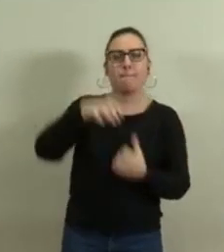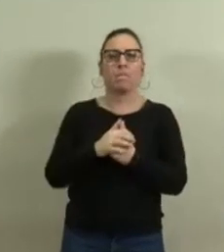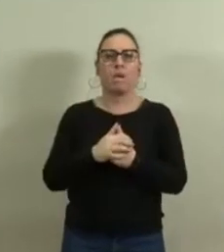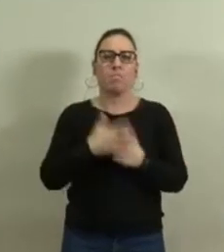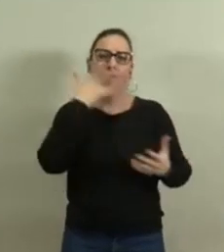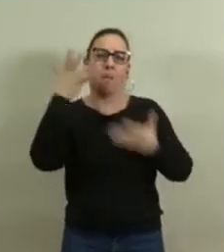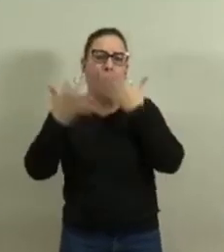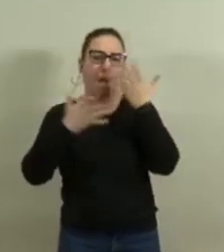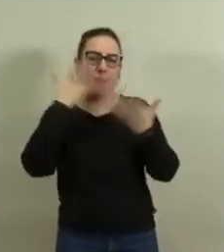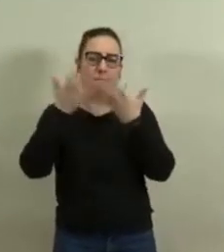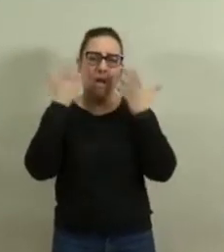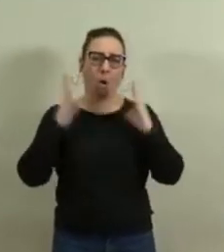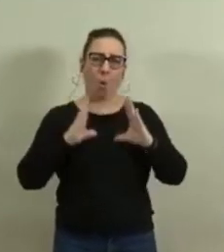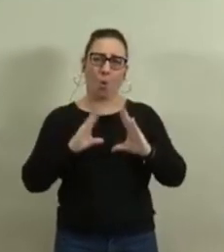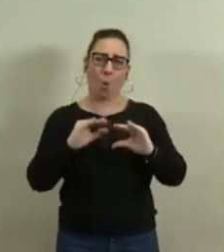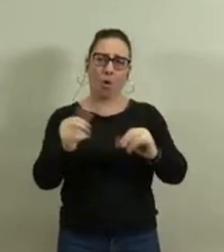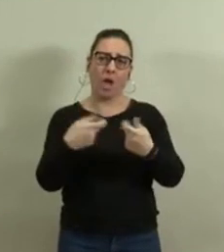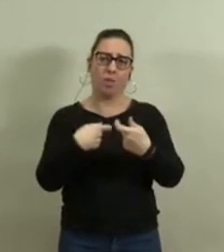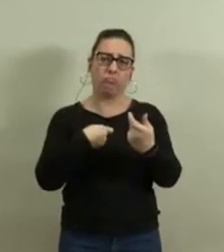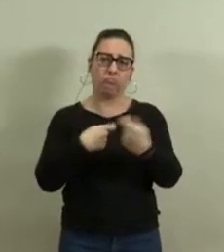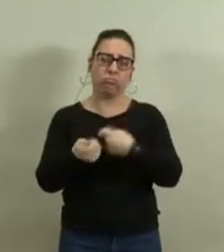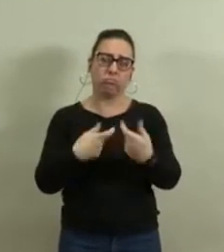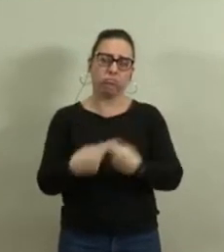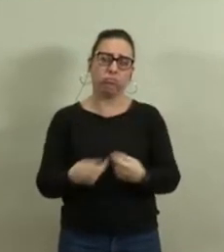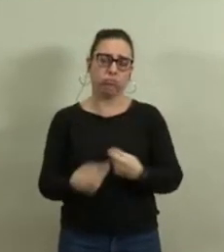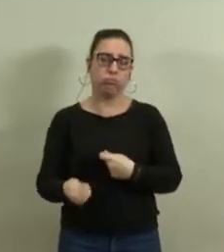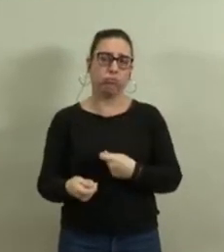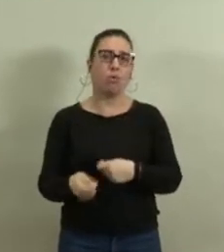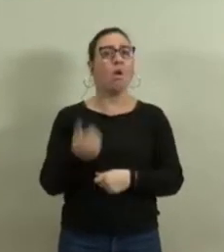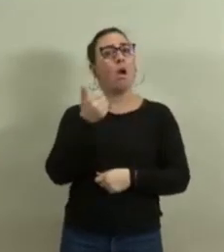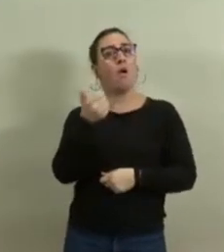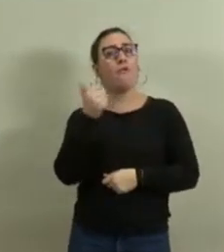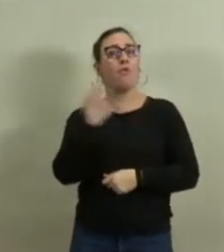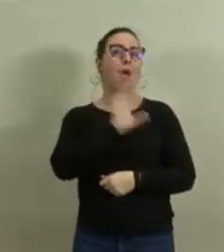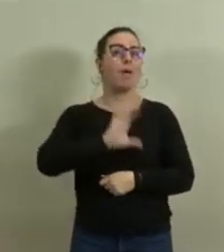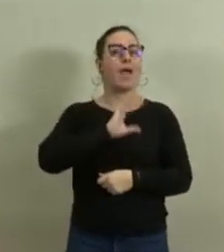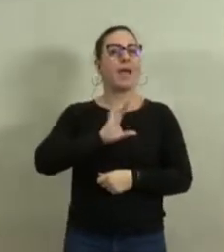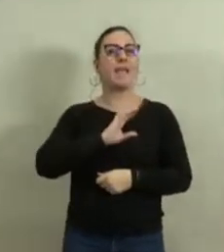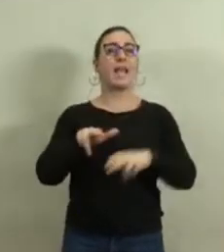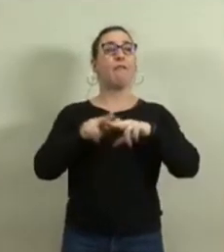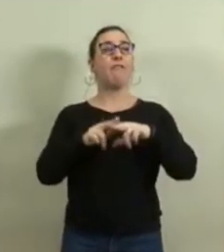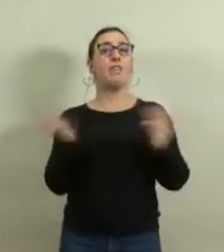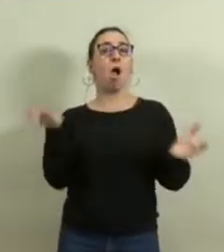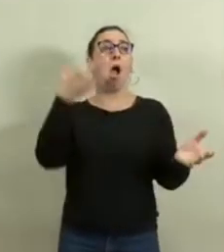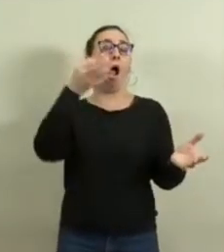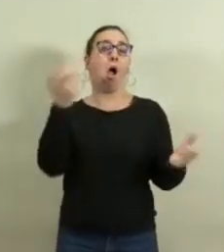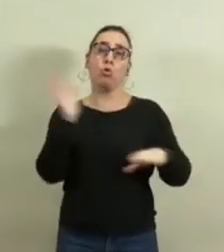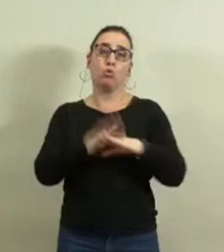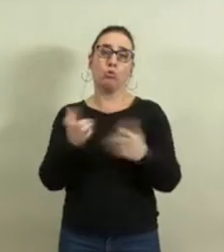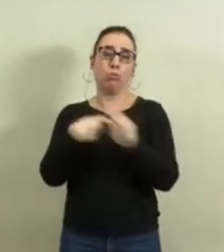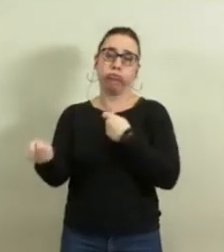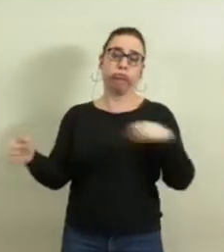rien de très concret en tout cas, et qui masquent mal votre tentative de combler le vide. Vous allez, je